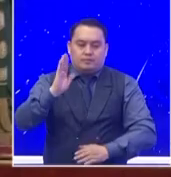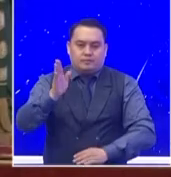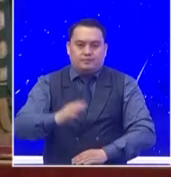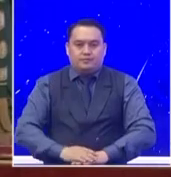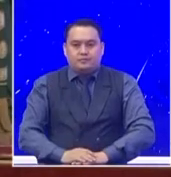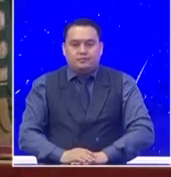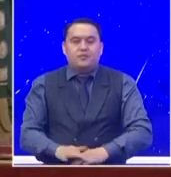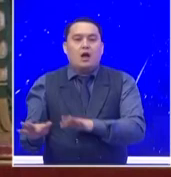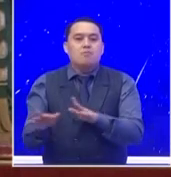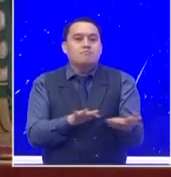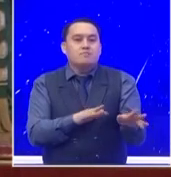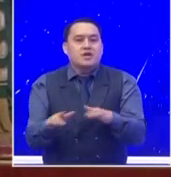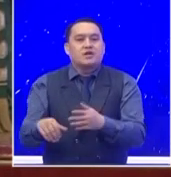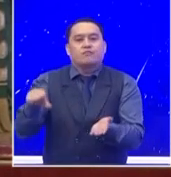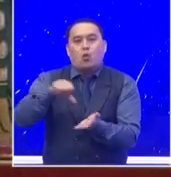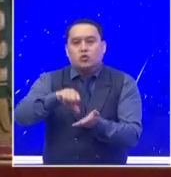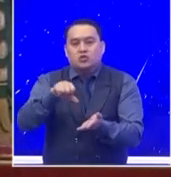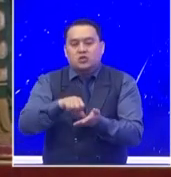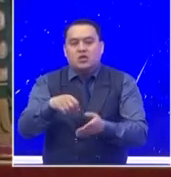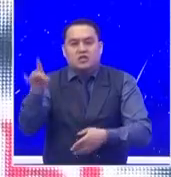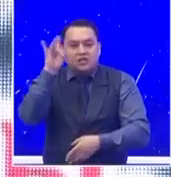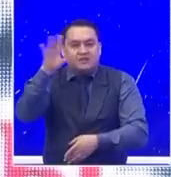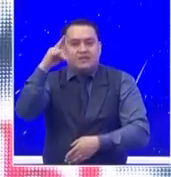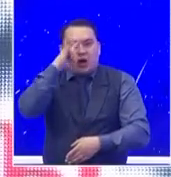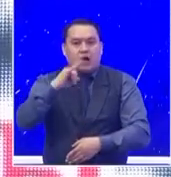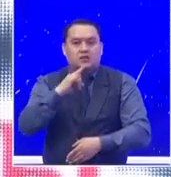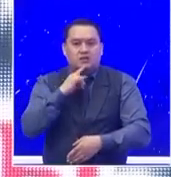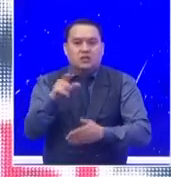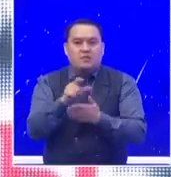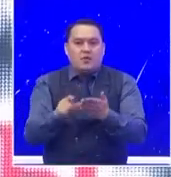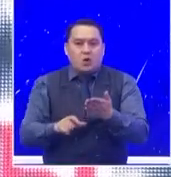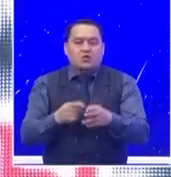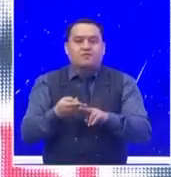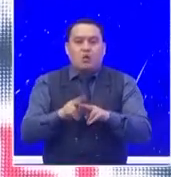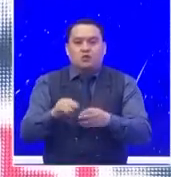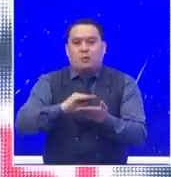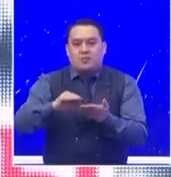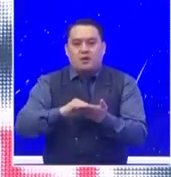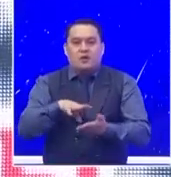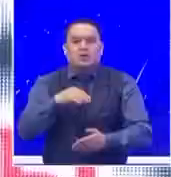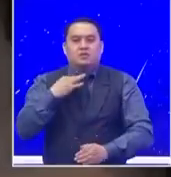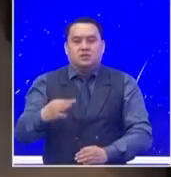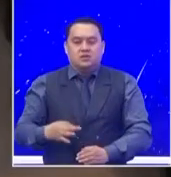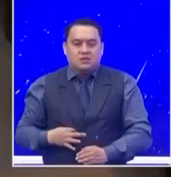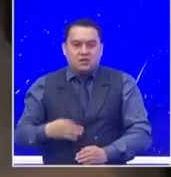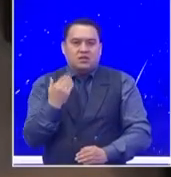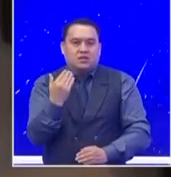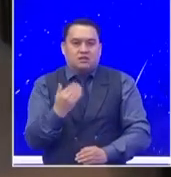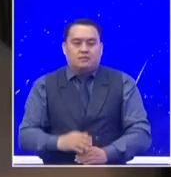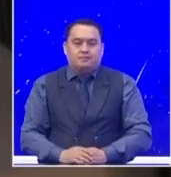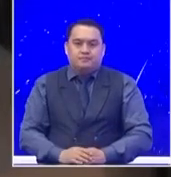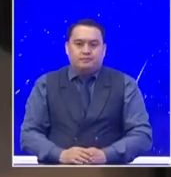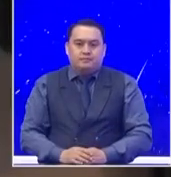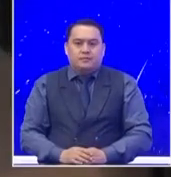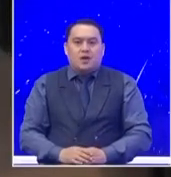района. В мероприятии также приняли участие известный казахстанский композитор Бейбит Долдымбай и сын Мукагали Макатаева Жулдыз Макатаев.